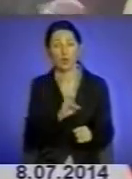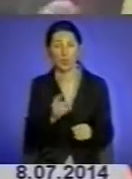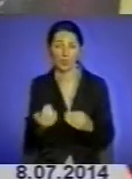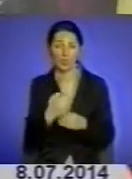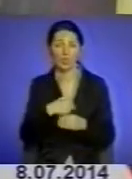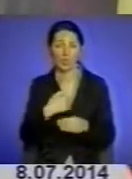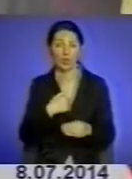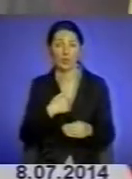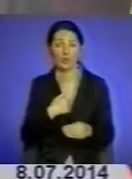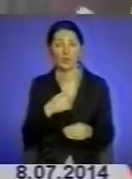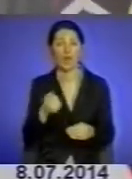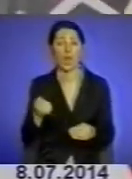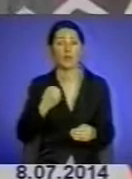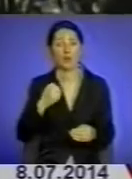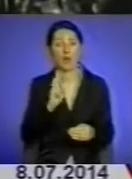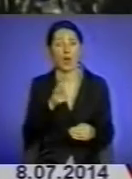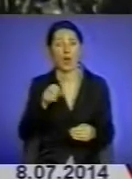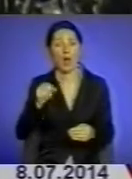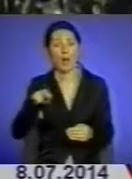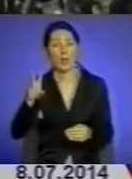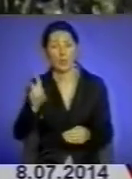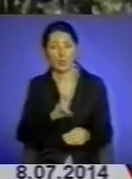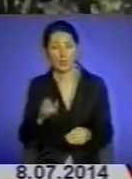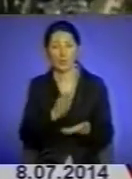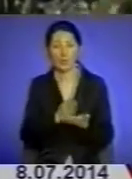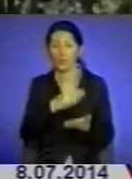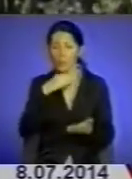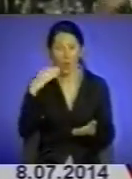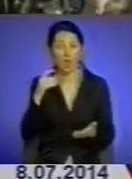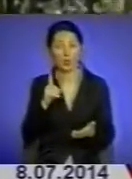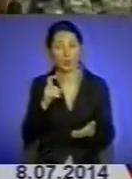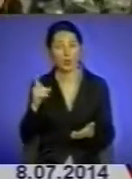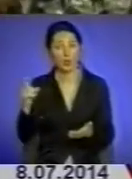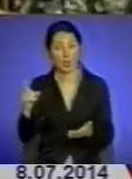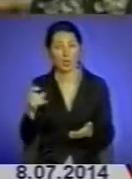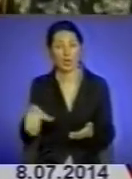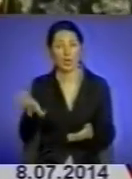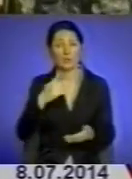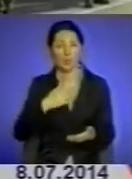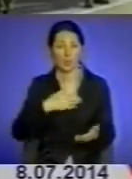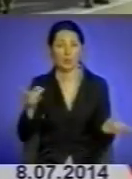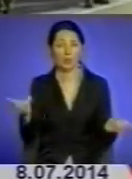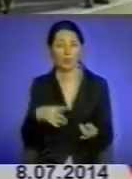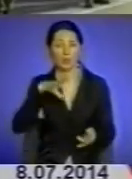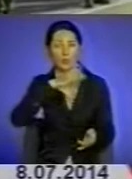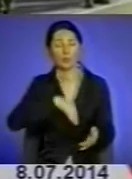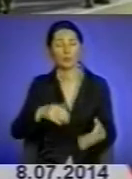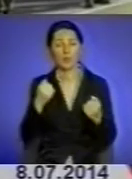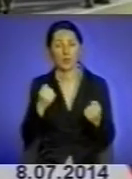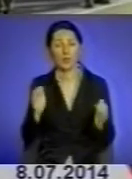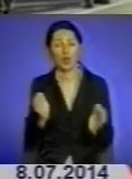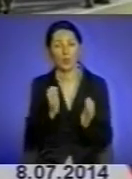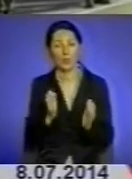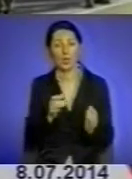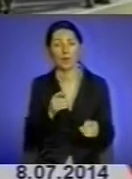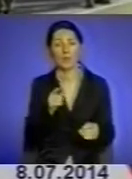багато століть. Усі ми потребуємо духовної опіки і допомоги, тим паче люди, які кожен день ризикують життям. Останні 20 років